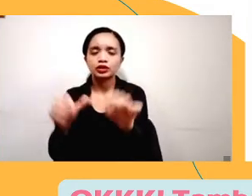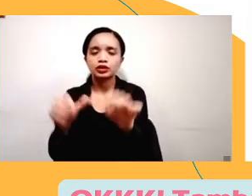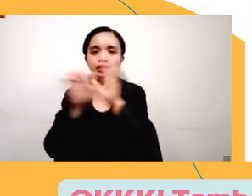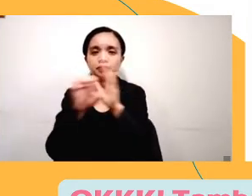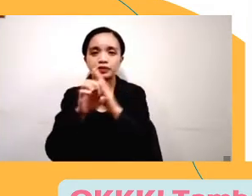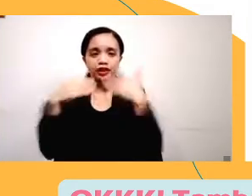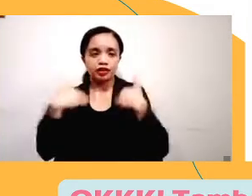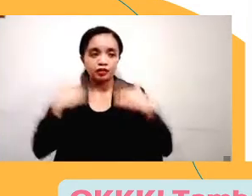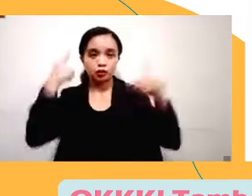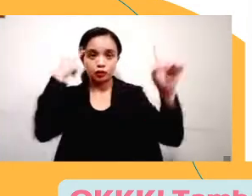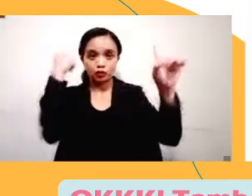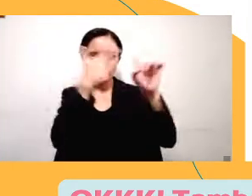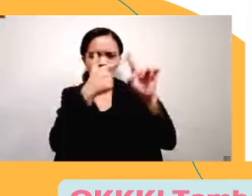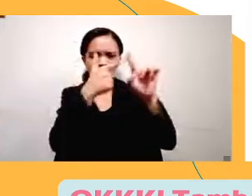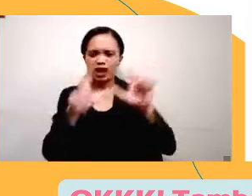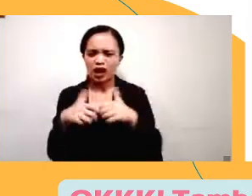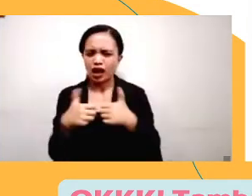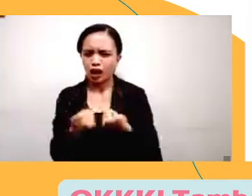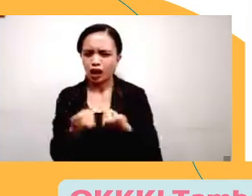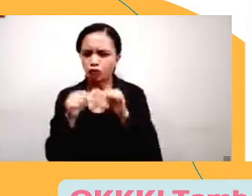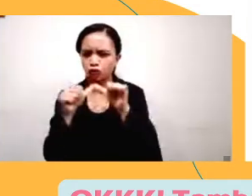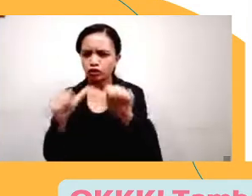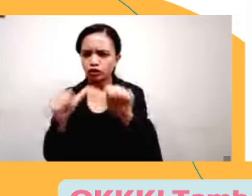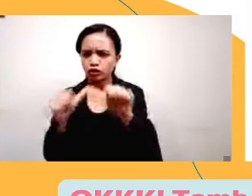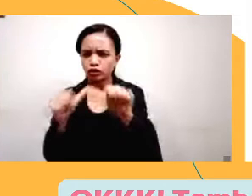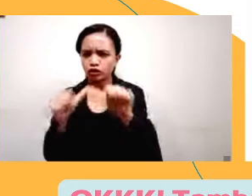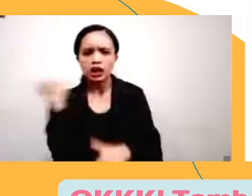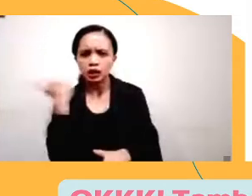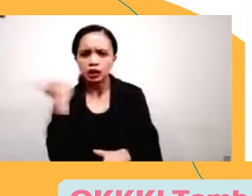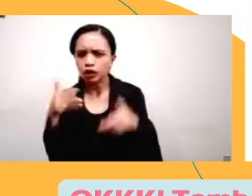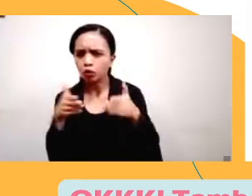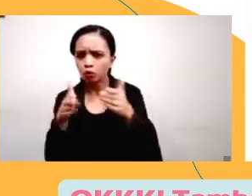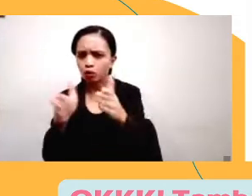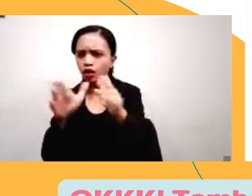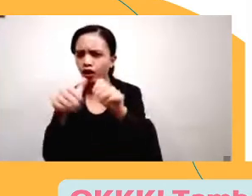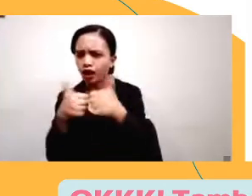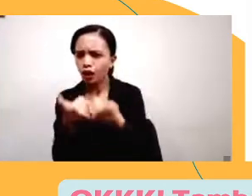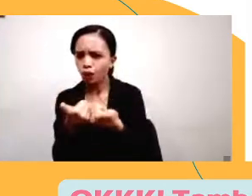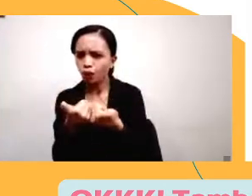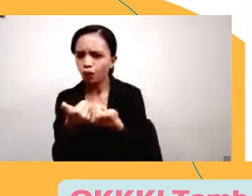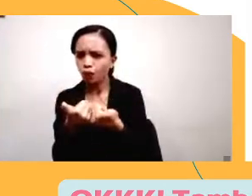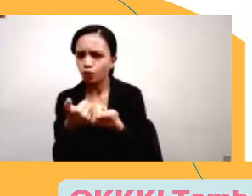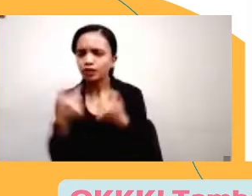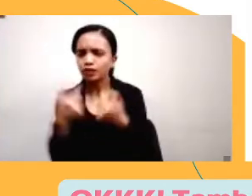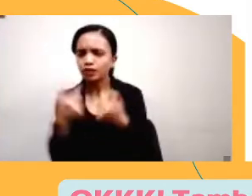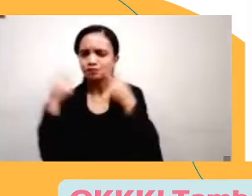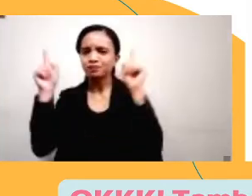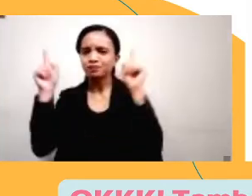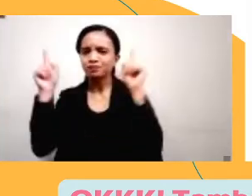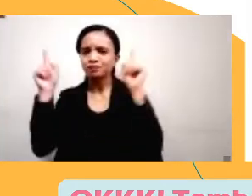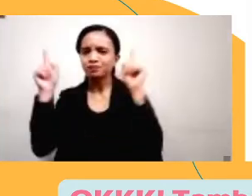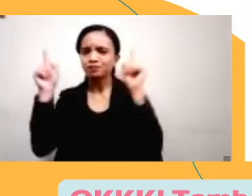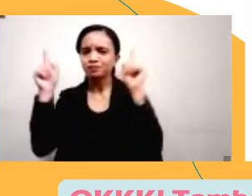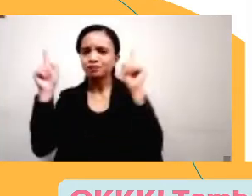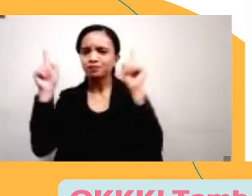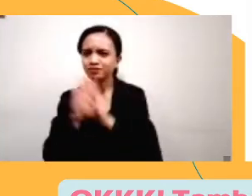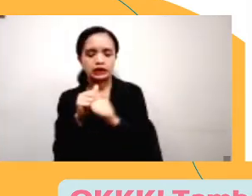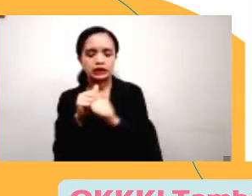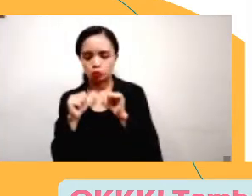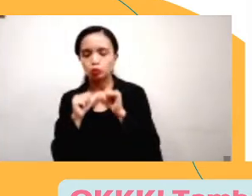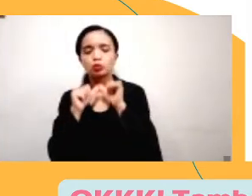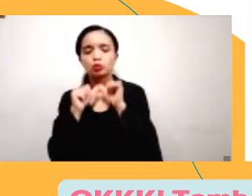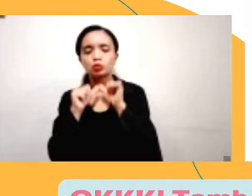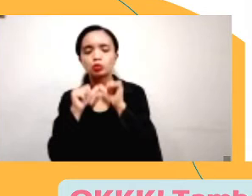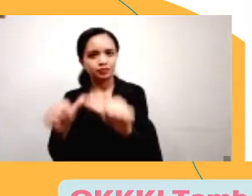goals? Ano pa yung ibang paraan para mapagpatuloy ang ating pagyabong? Diba? Para kumbaga ma-maintain natin